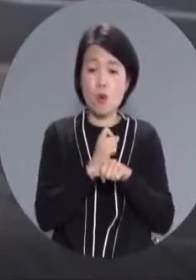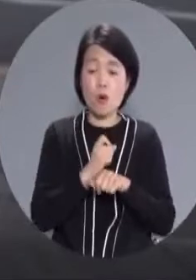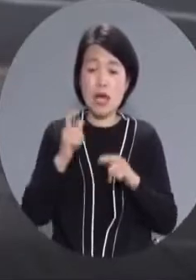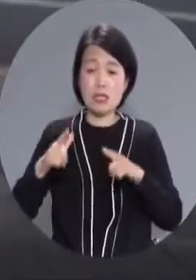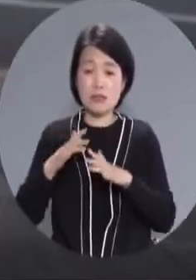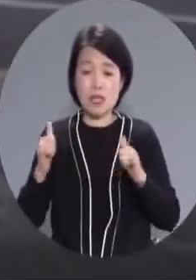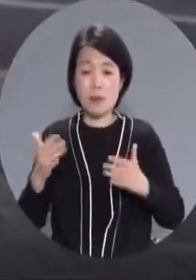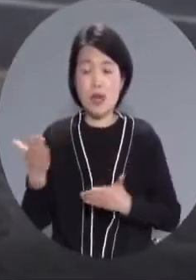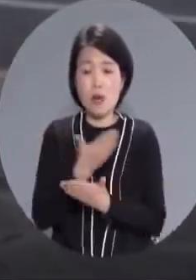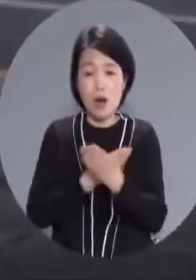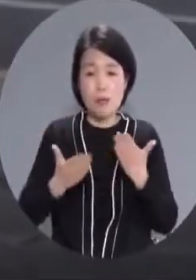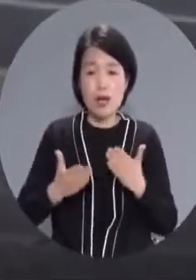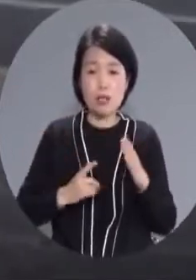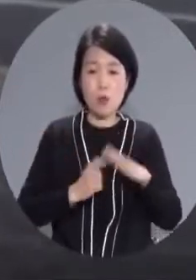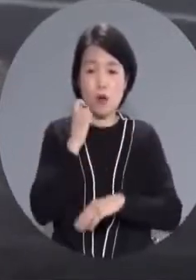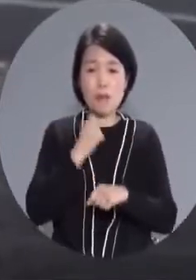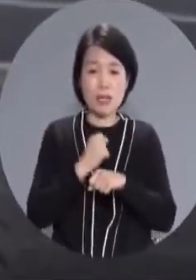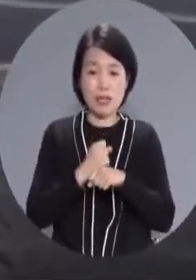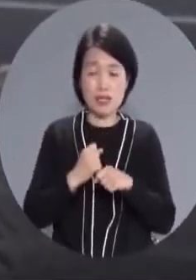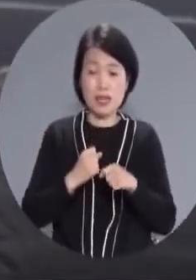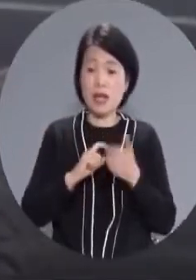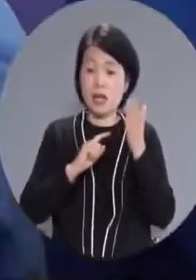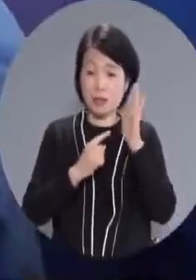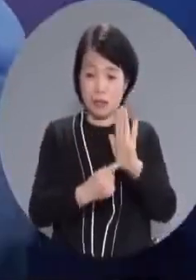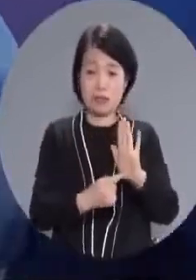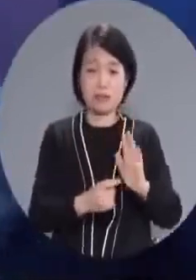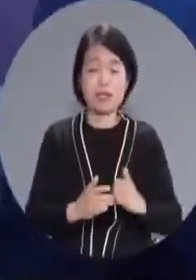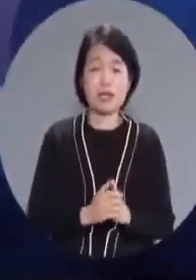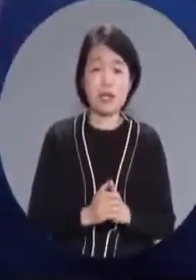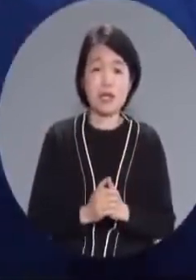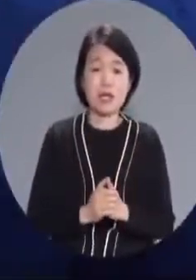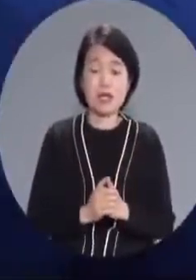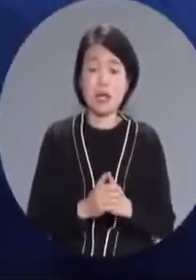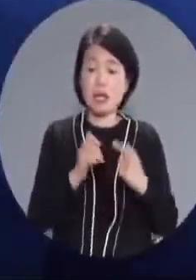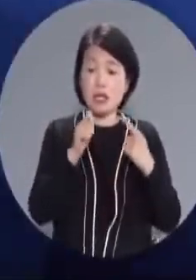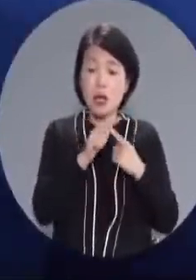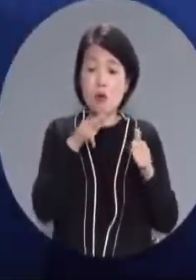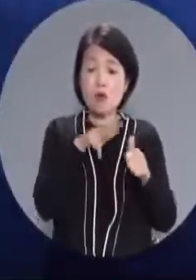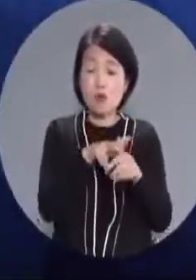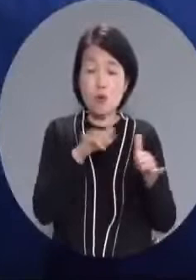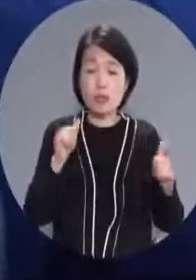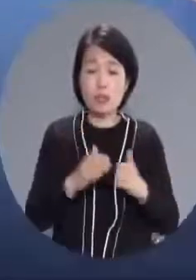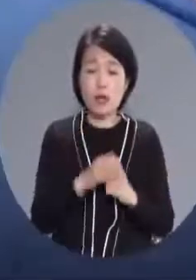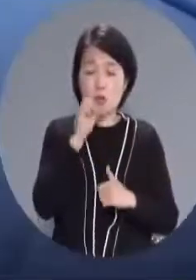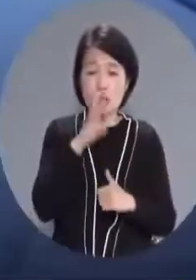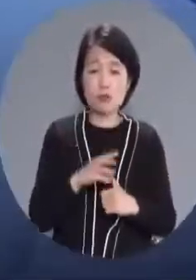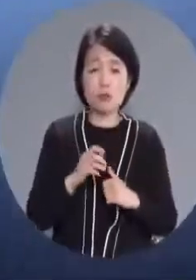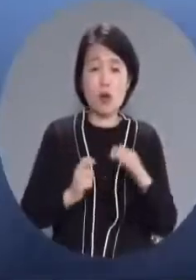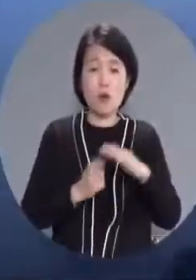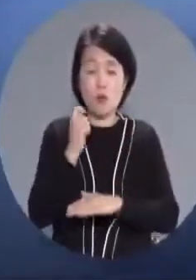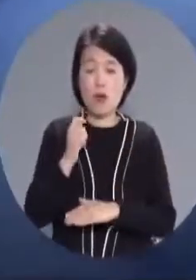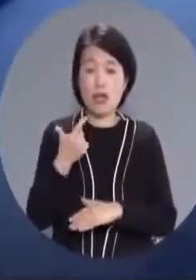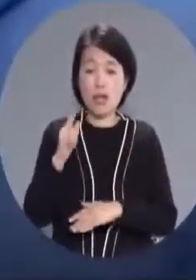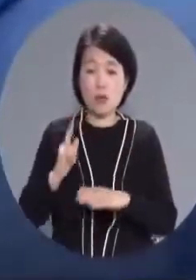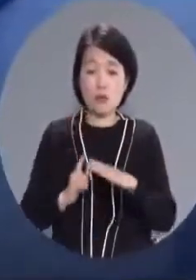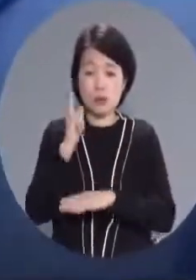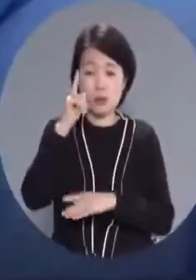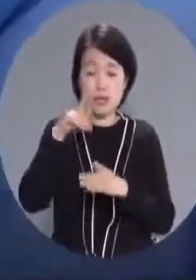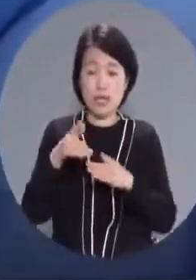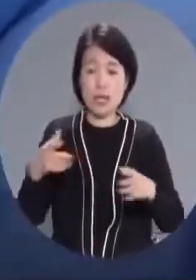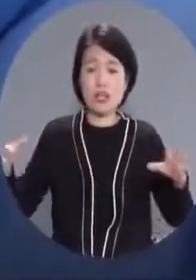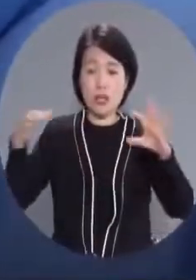화합하는 고음을 만들겠다는 포부를 밝혔습니다 0 영민 예비후보는 광주와 고흥 나로우주센터 를 잇는